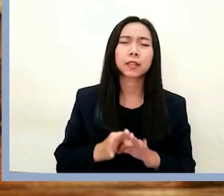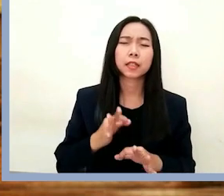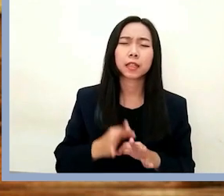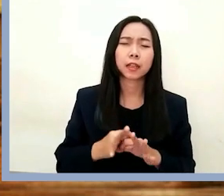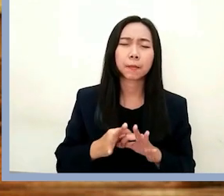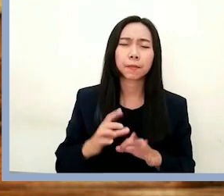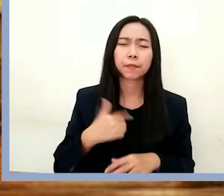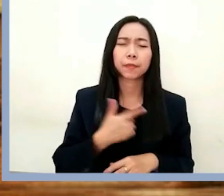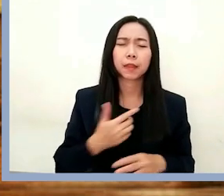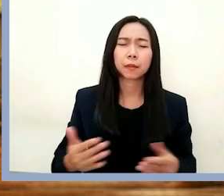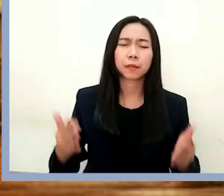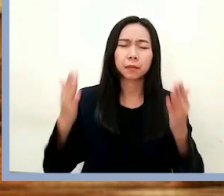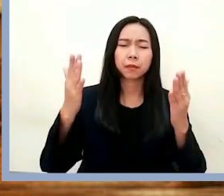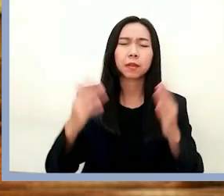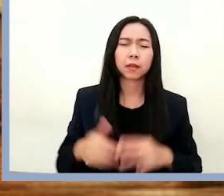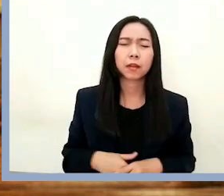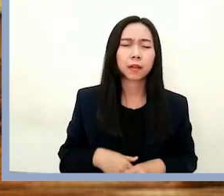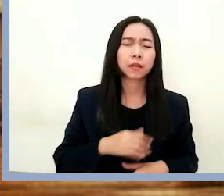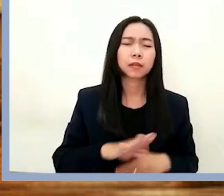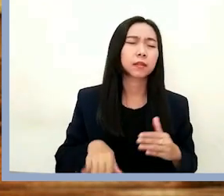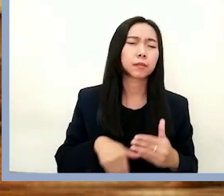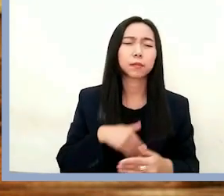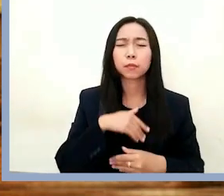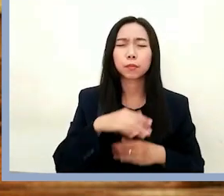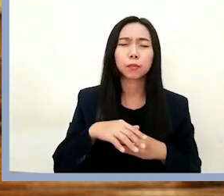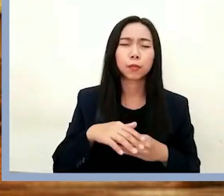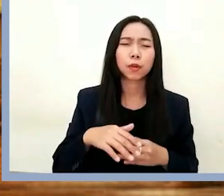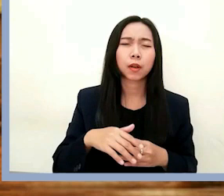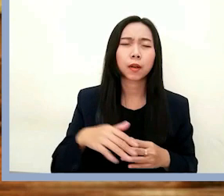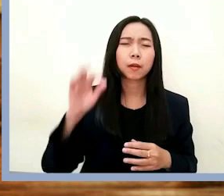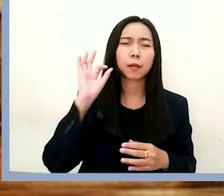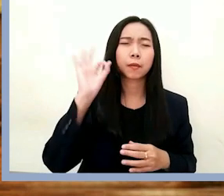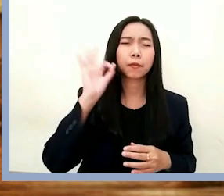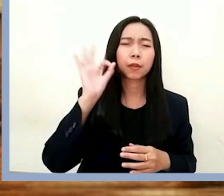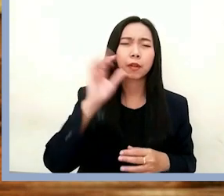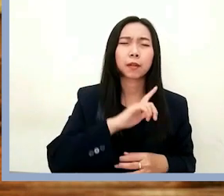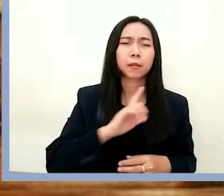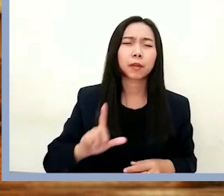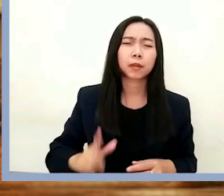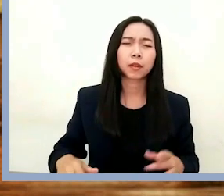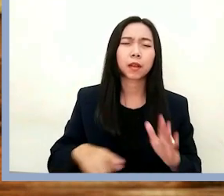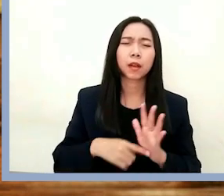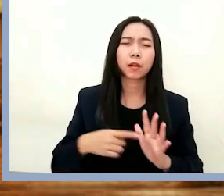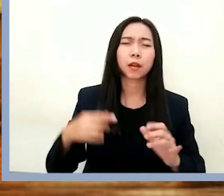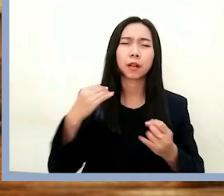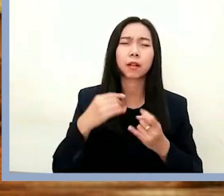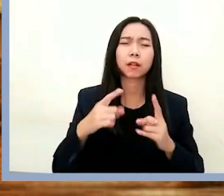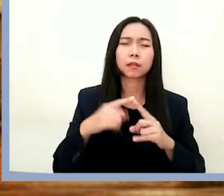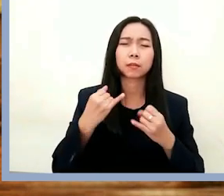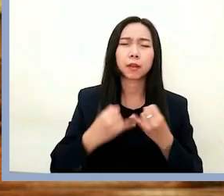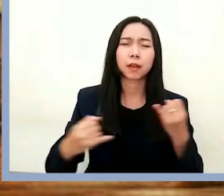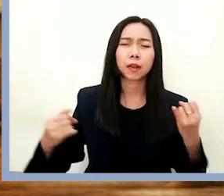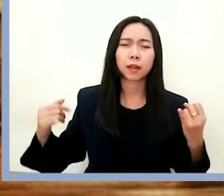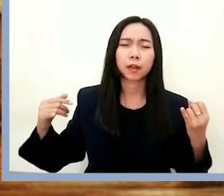kami menyerahkan seluruh proses pemberitaan firman Tuhan dari awal sampai dengan akhirnya